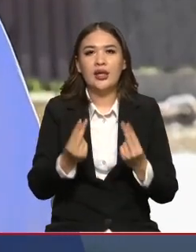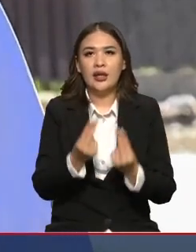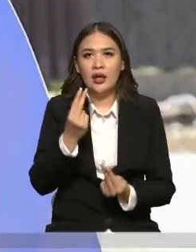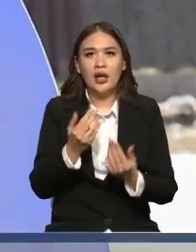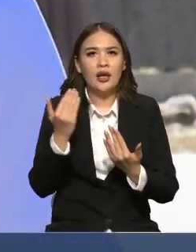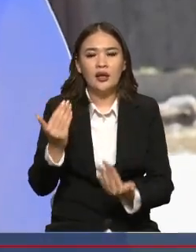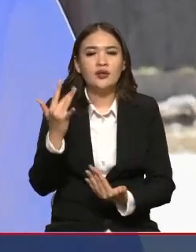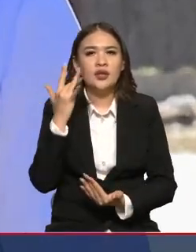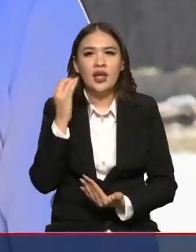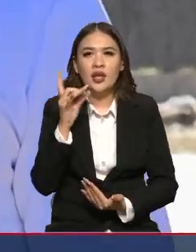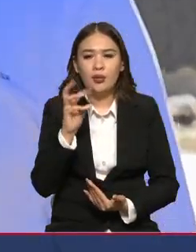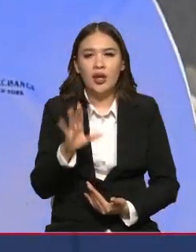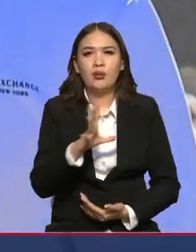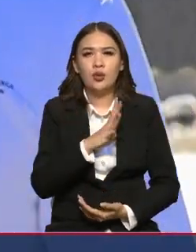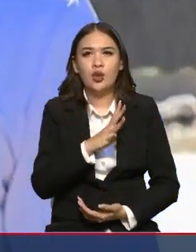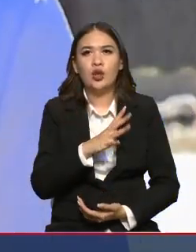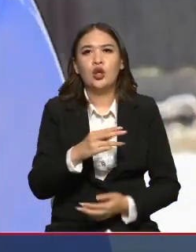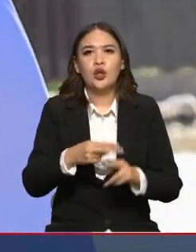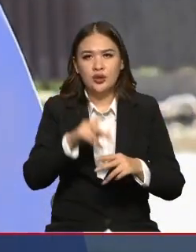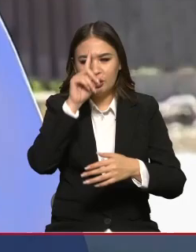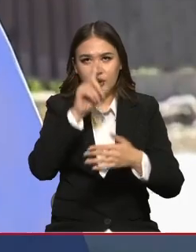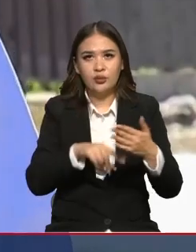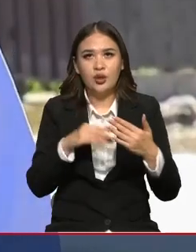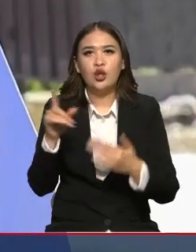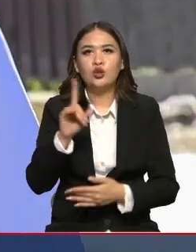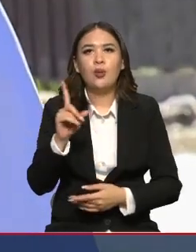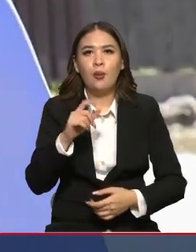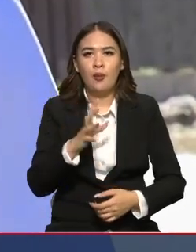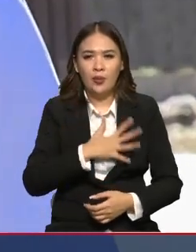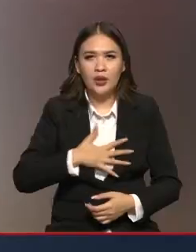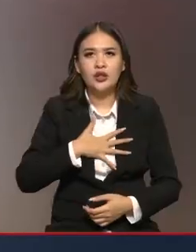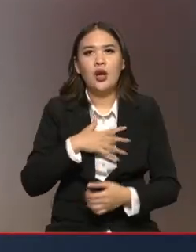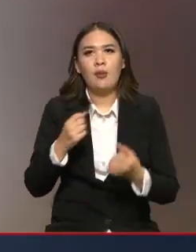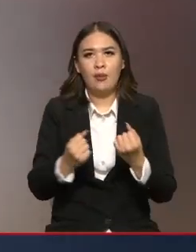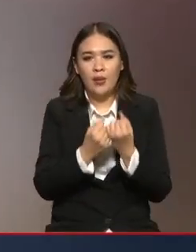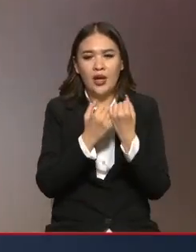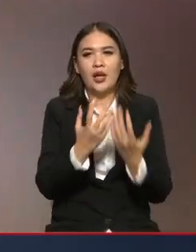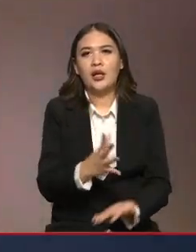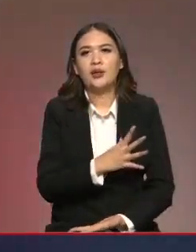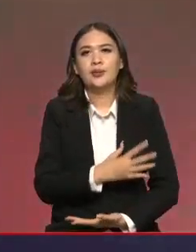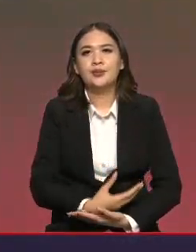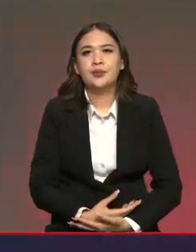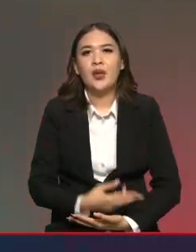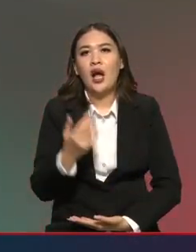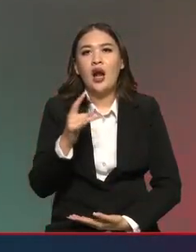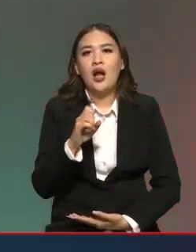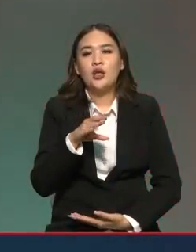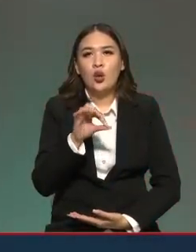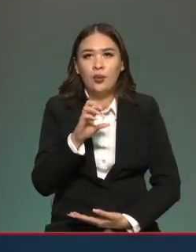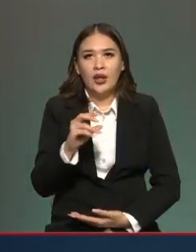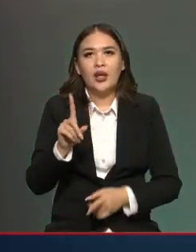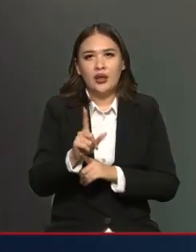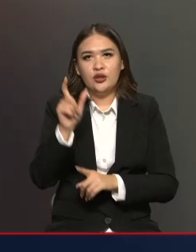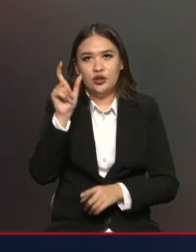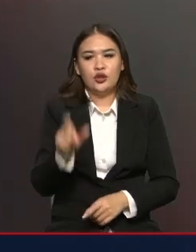ермека всегда был дух чемпиона мы верили в него переживали болели за него село каратобе прославил ещё один